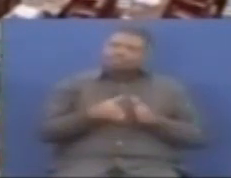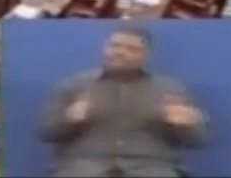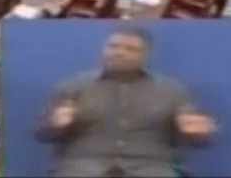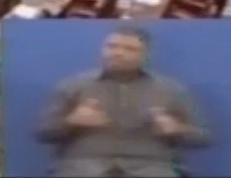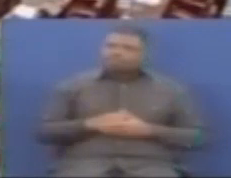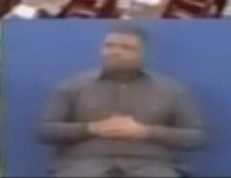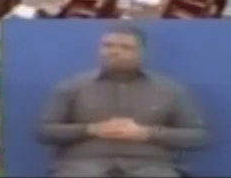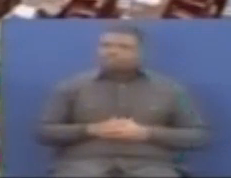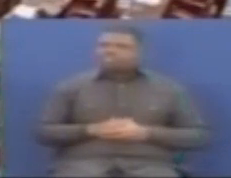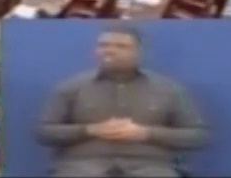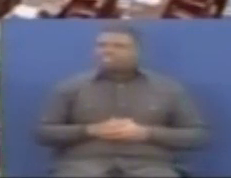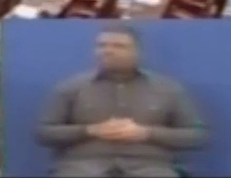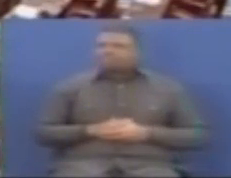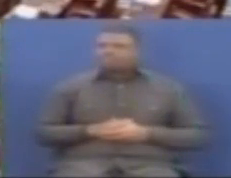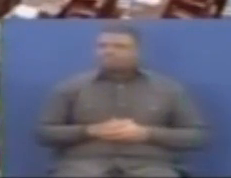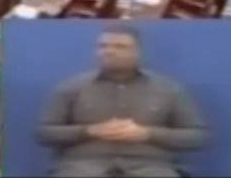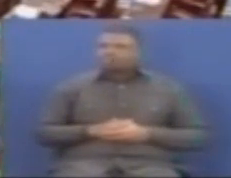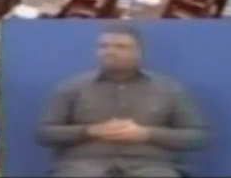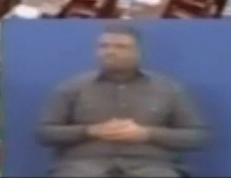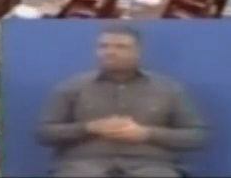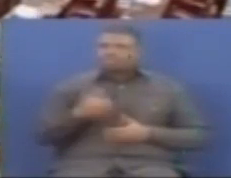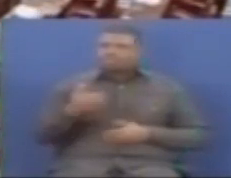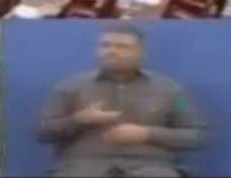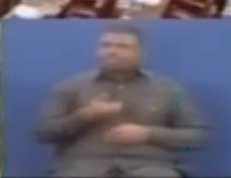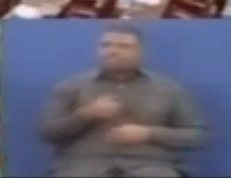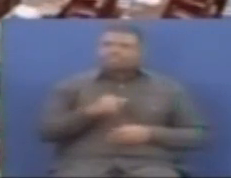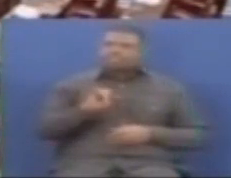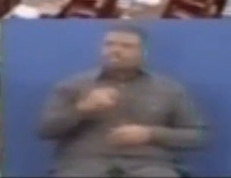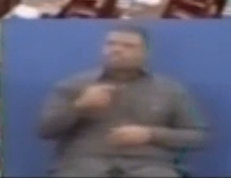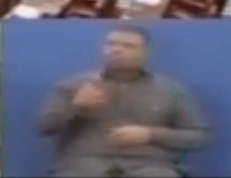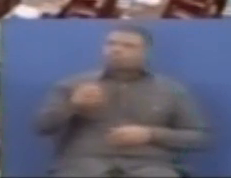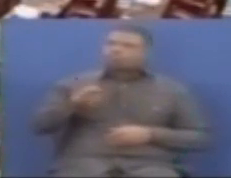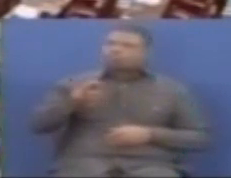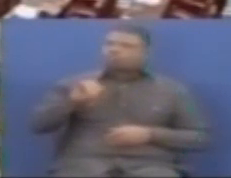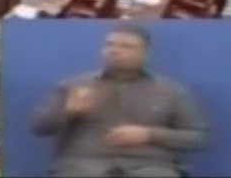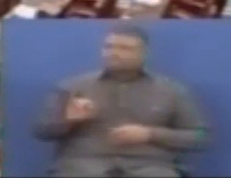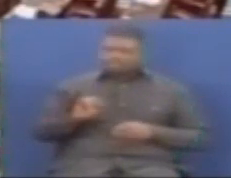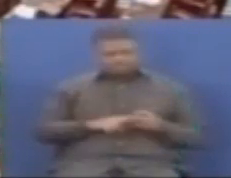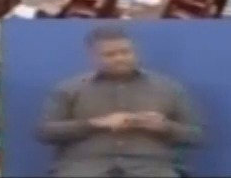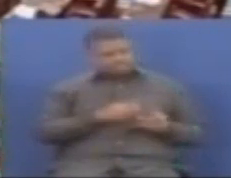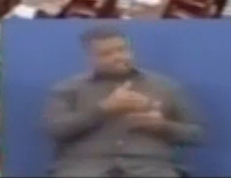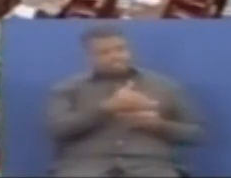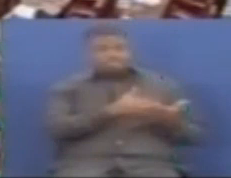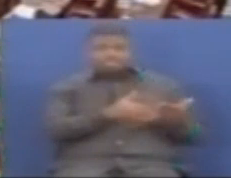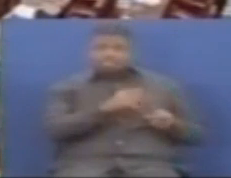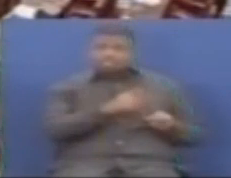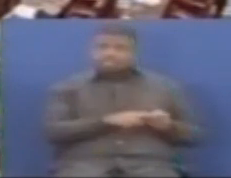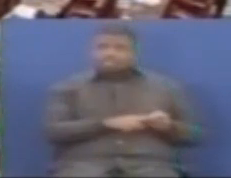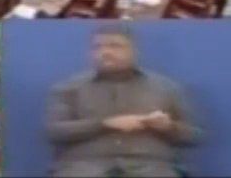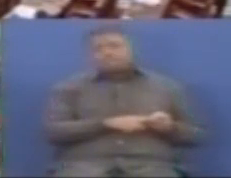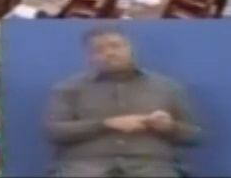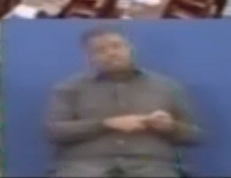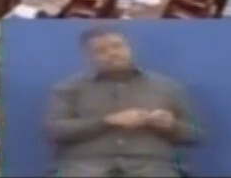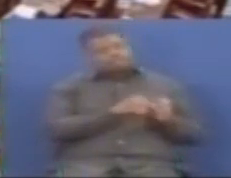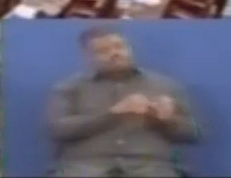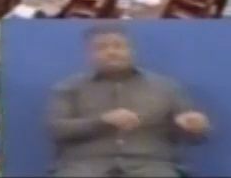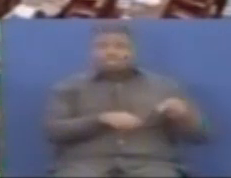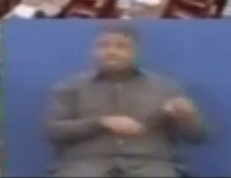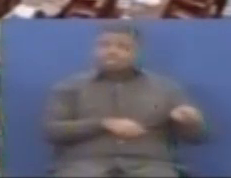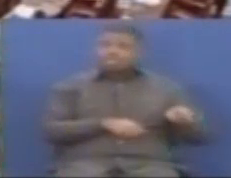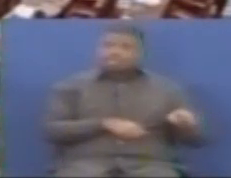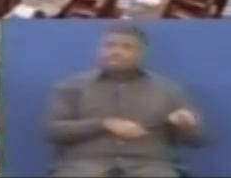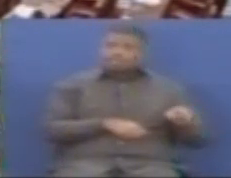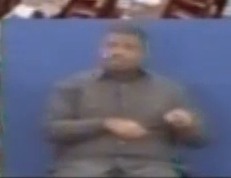Naibu Spika, katika wilaya Chunya kijiji cha Itumbi ni sehemu ambayo Wizara ya Madini imetenga vitalu